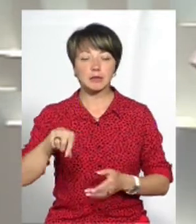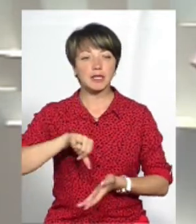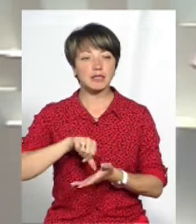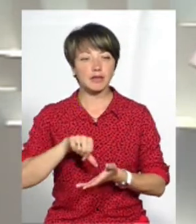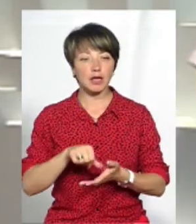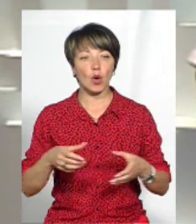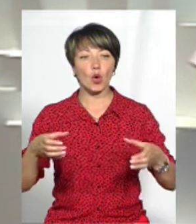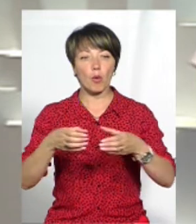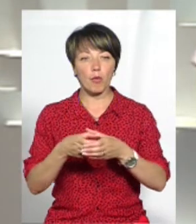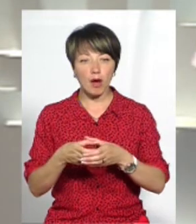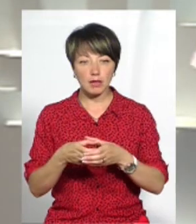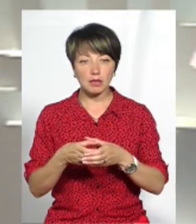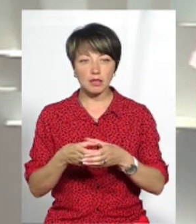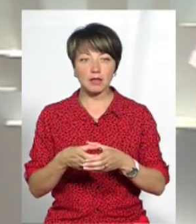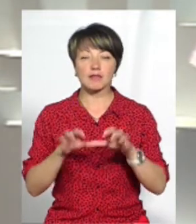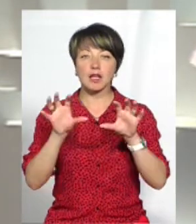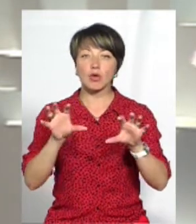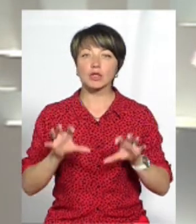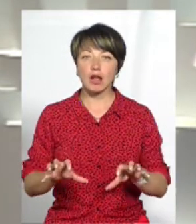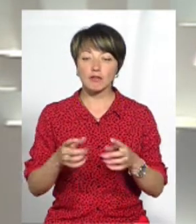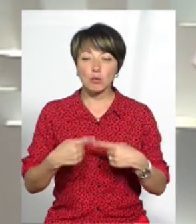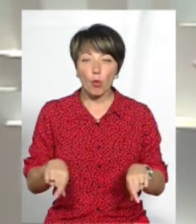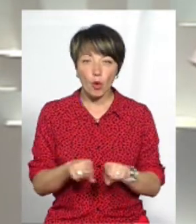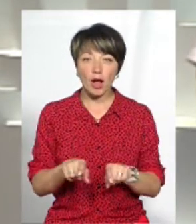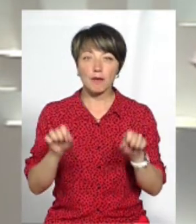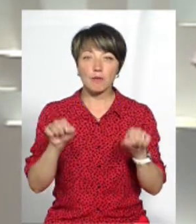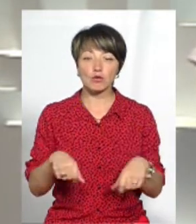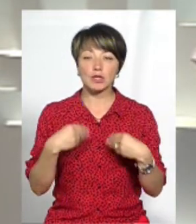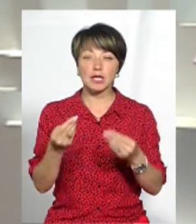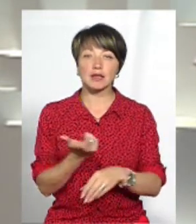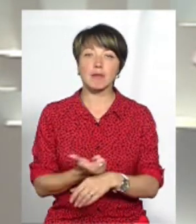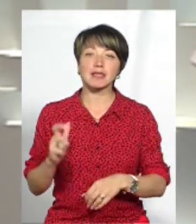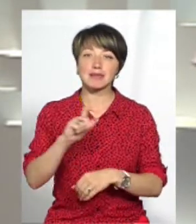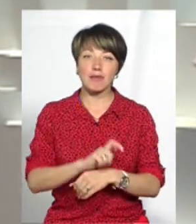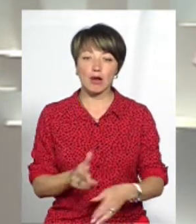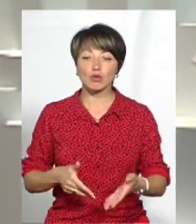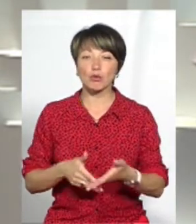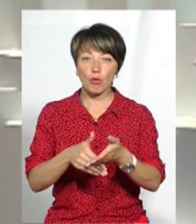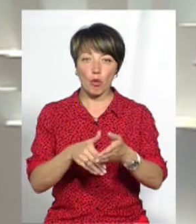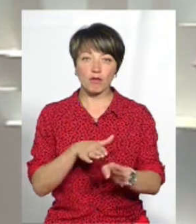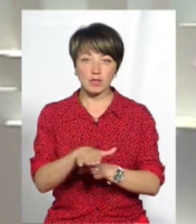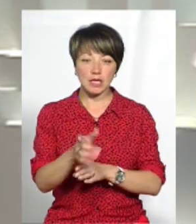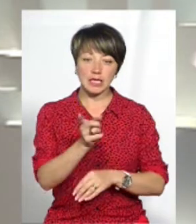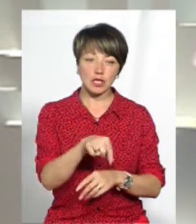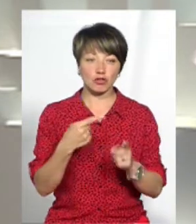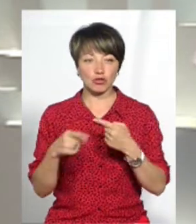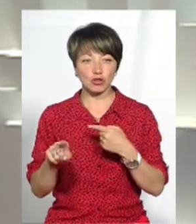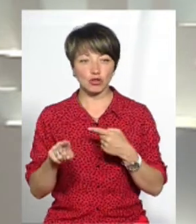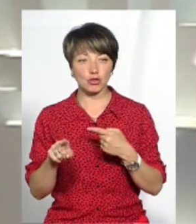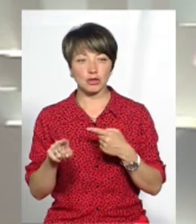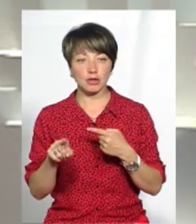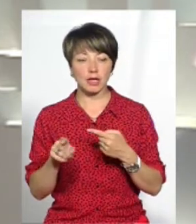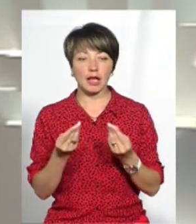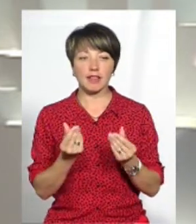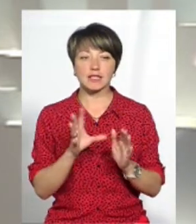представники громади в законодавчому органі, які можуть надати максимальну допомогу в реалізації тих чи інших, в тому